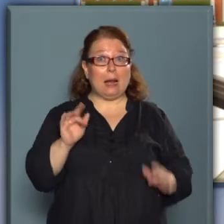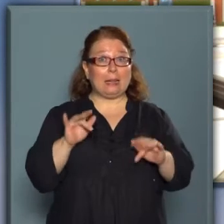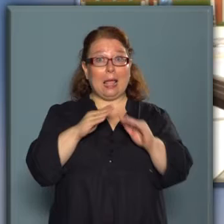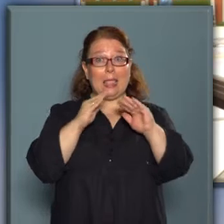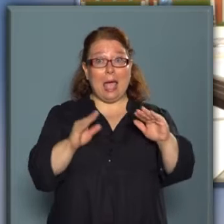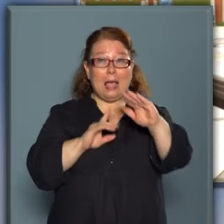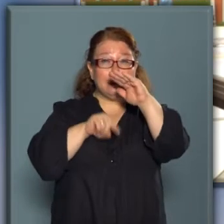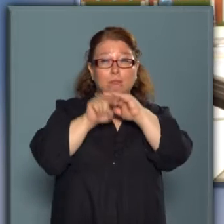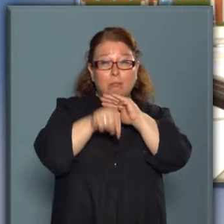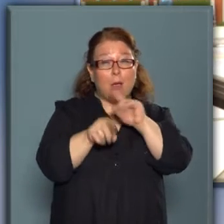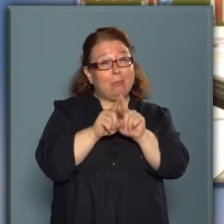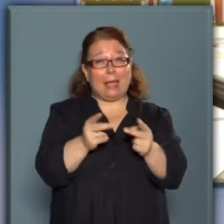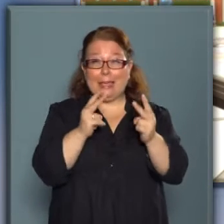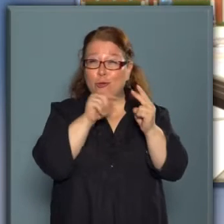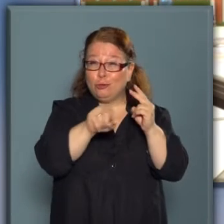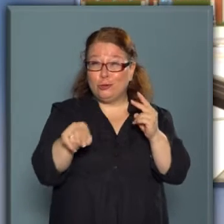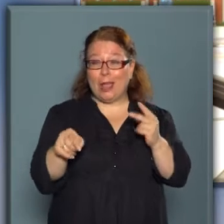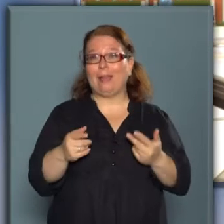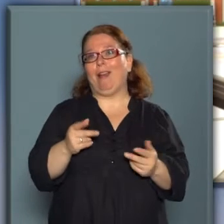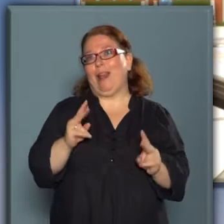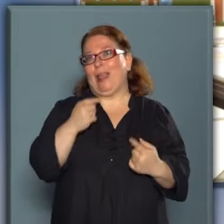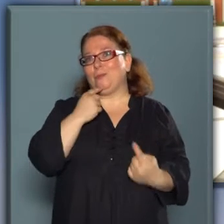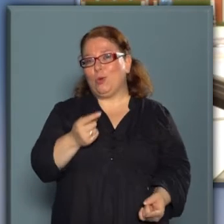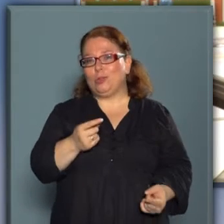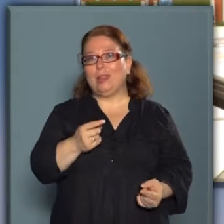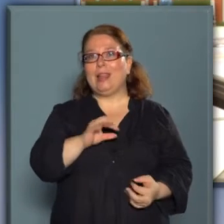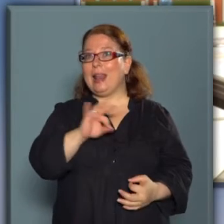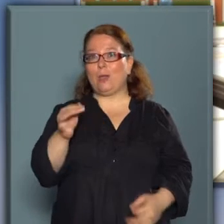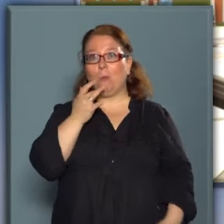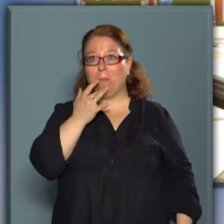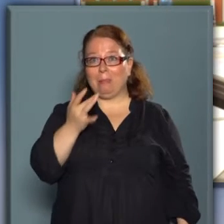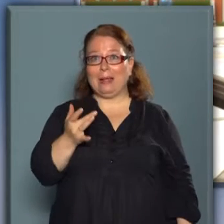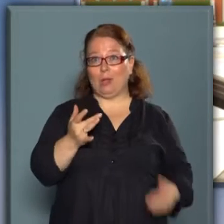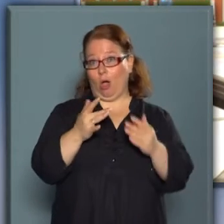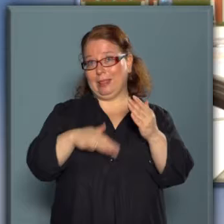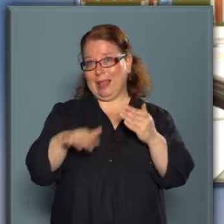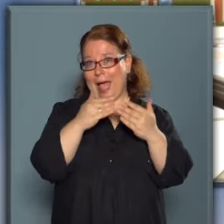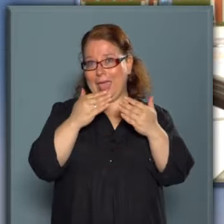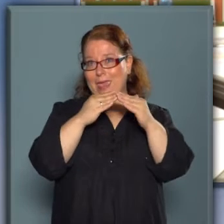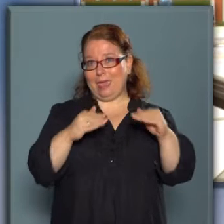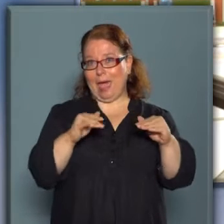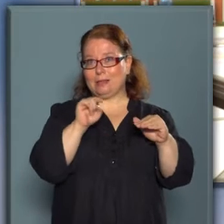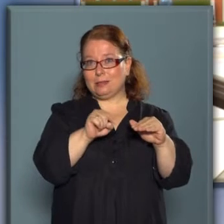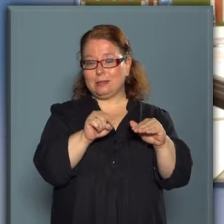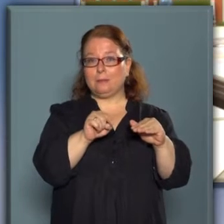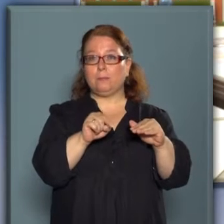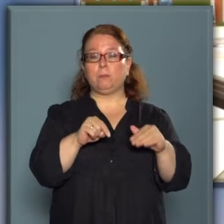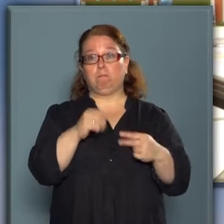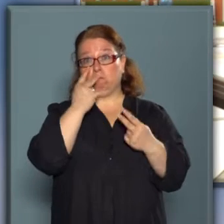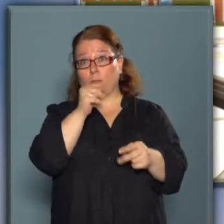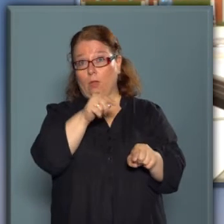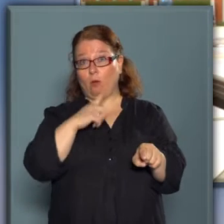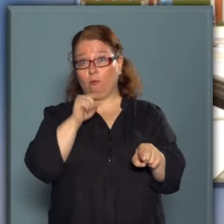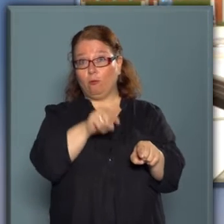némely házban még milyen kincs van. Erre megint csak azt tudom mondani, hogy a legjobb példa rá a tájház. Én láttam